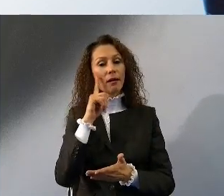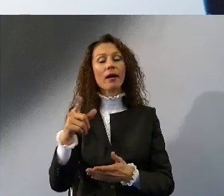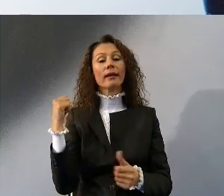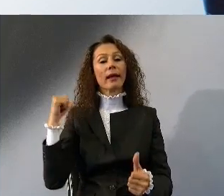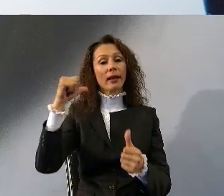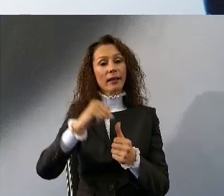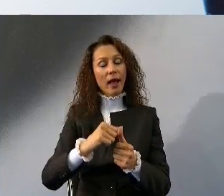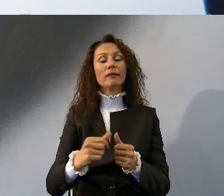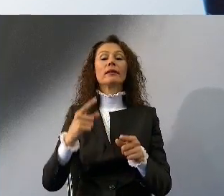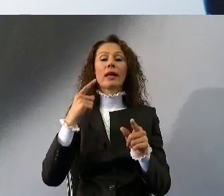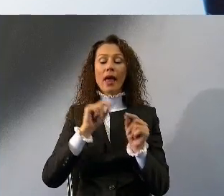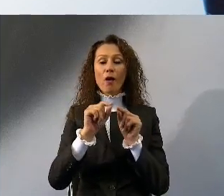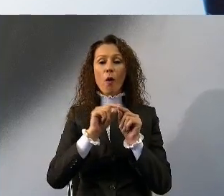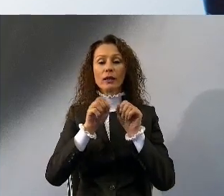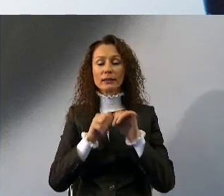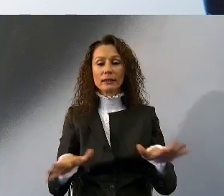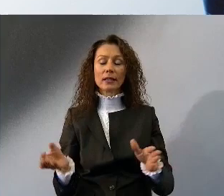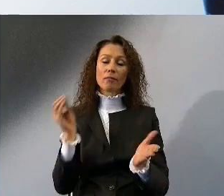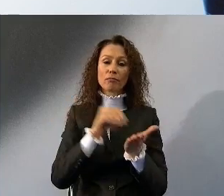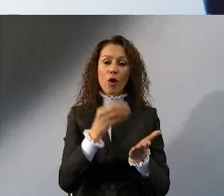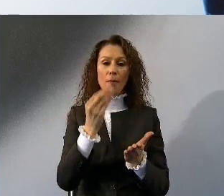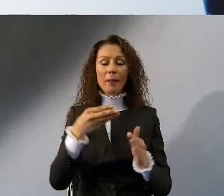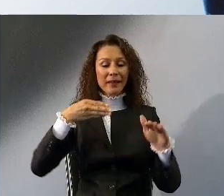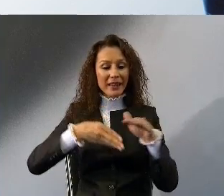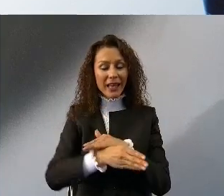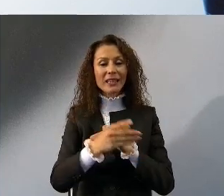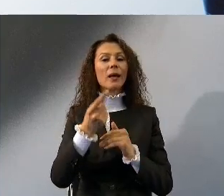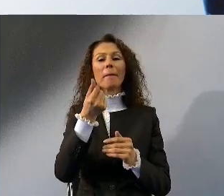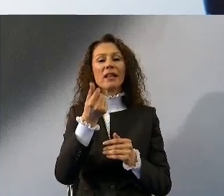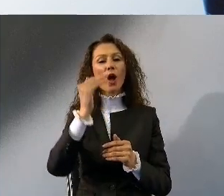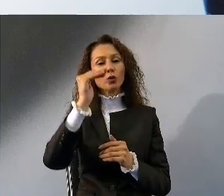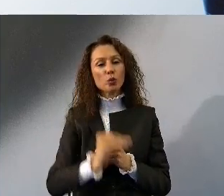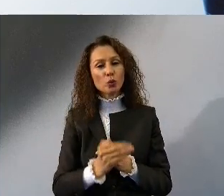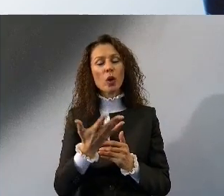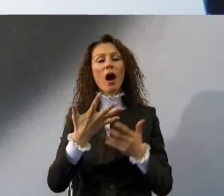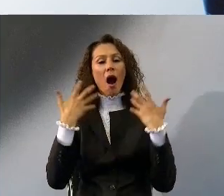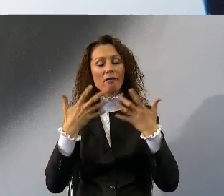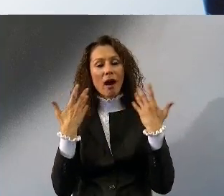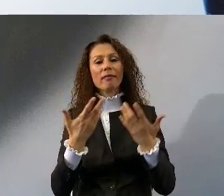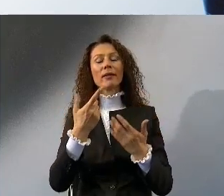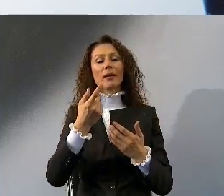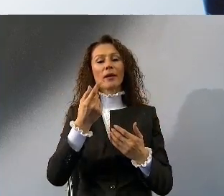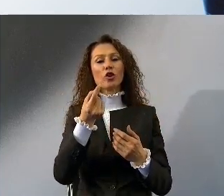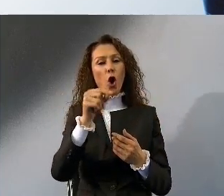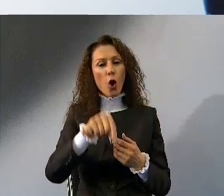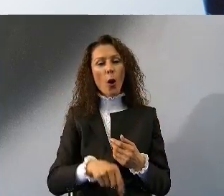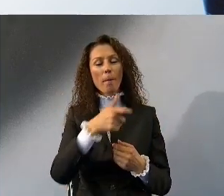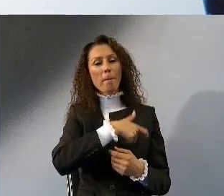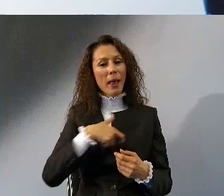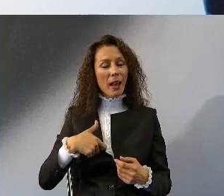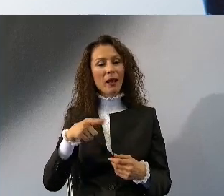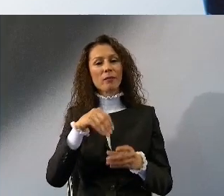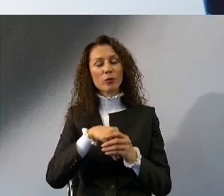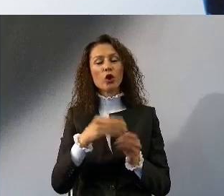tarımsal ekosisteme dahil olduğu, girdi miktarı düşük, yerli tohum ve hayvan ırklarıyla gerçekleştirilen,